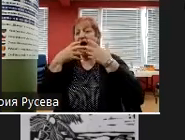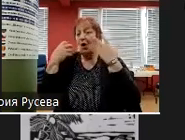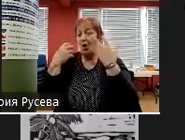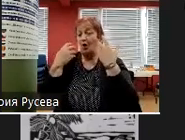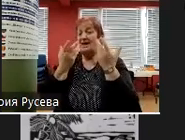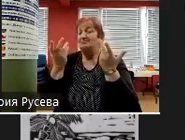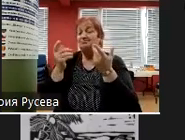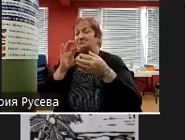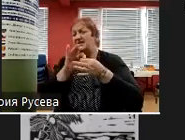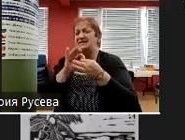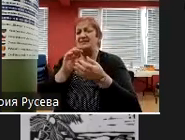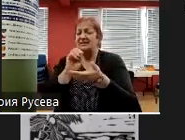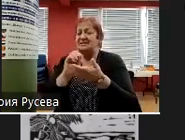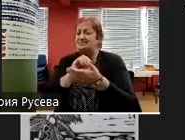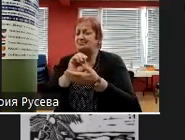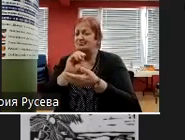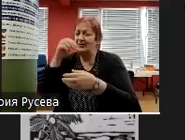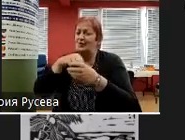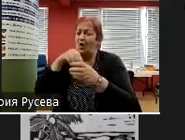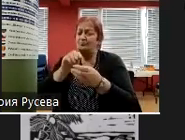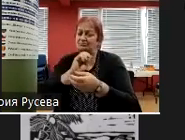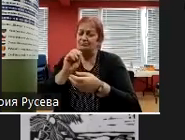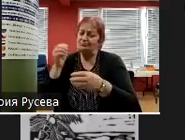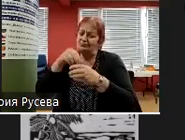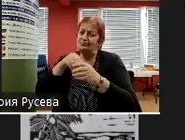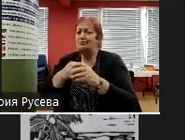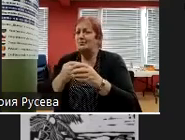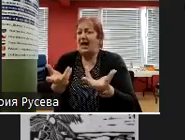текст е добавен.